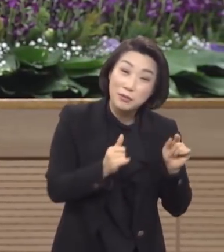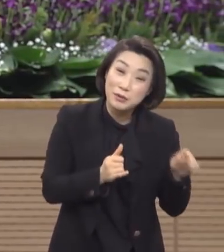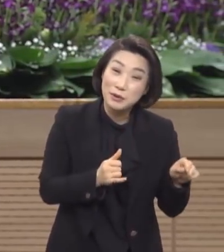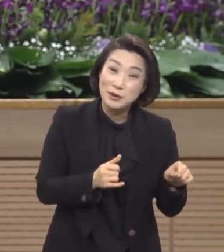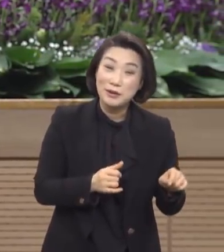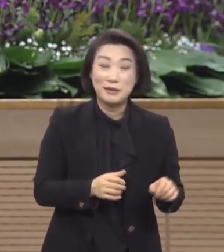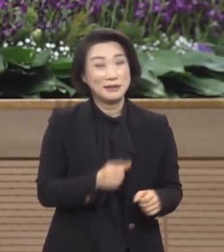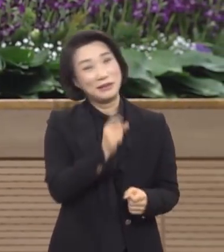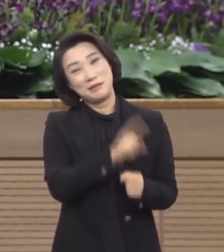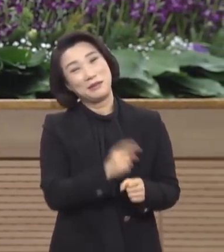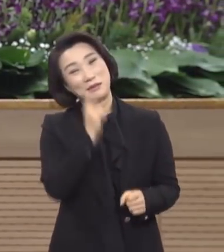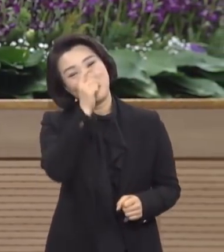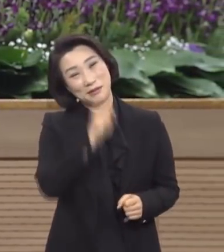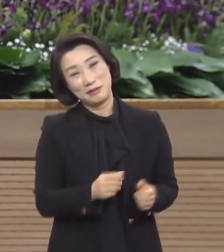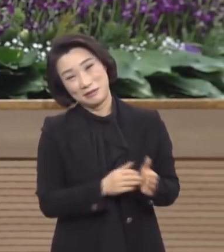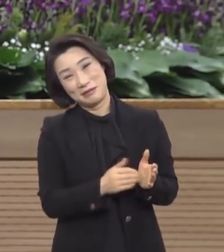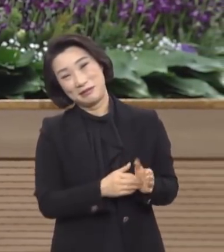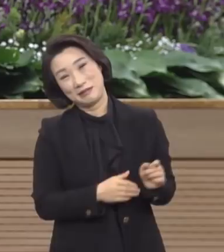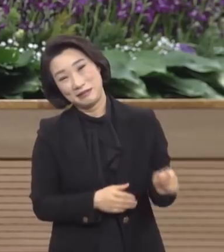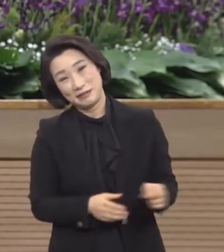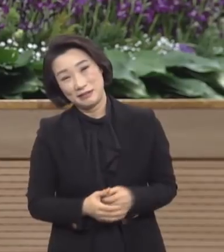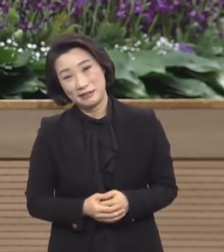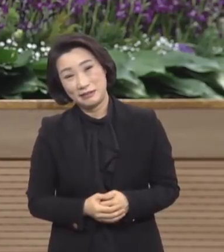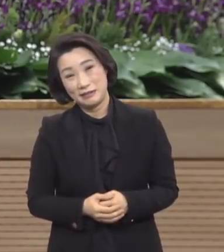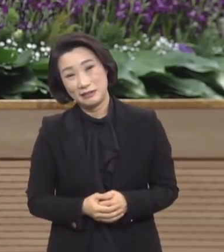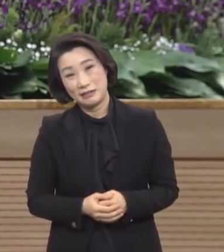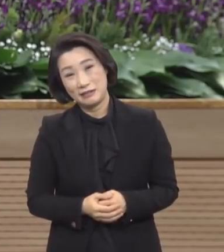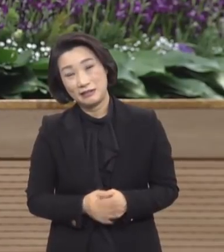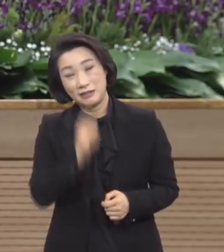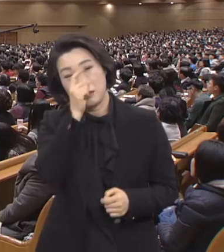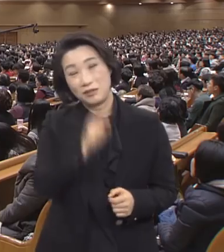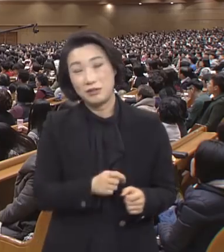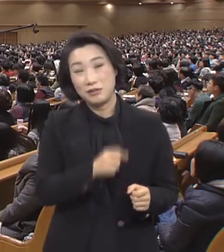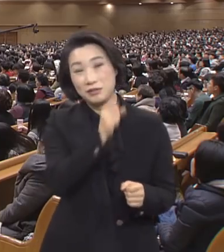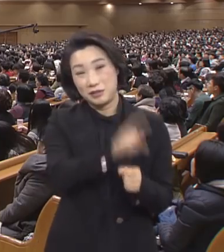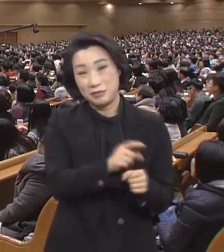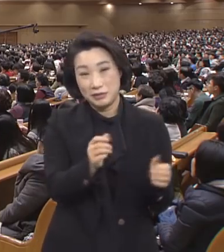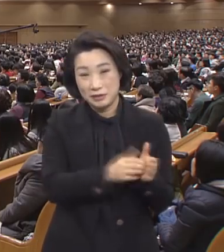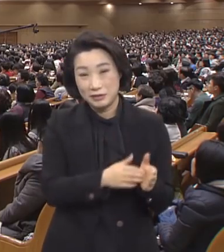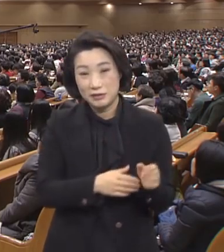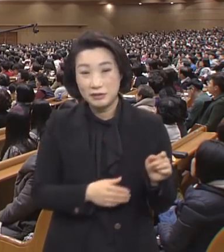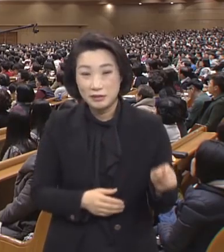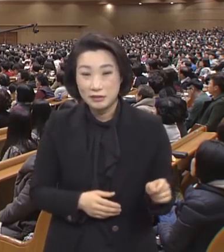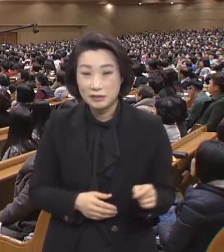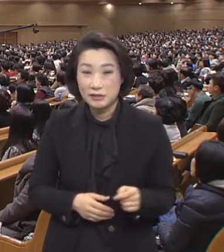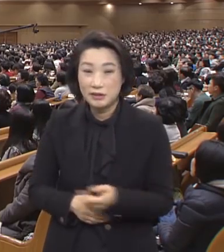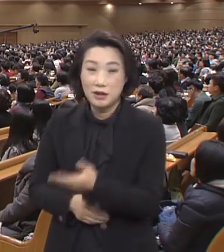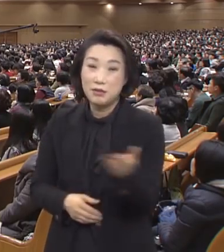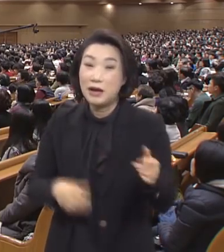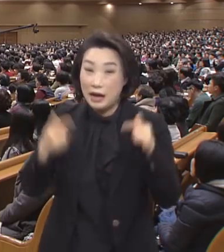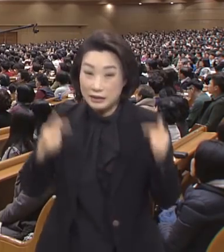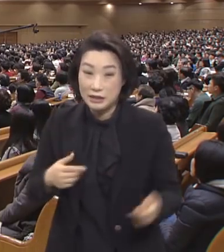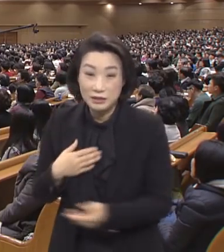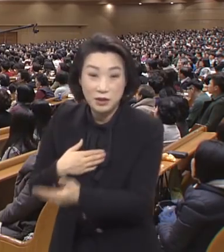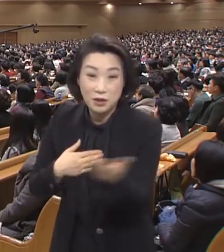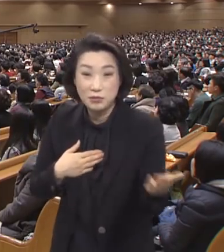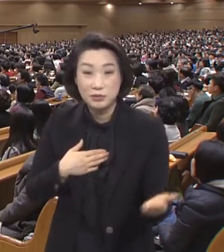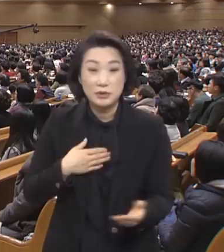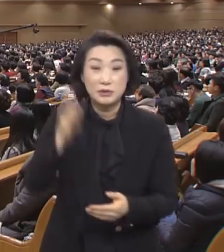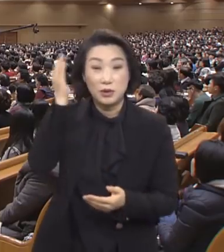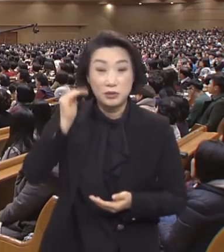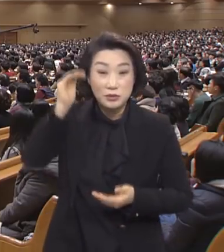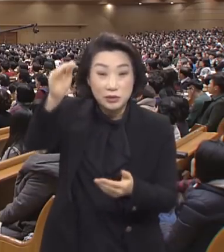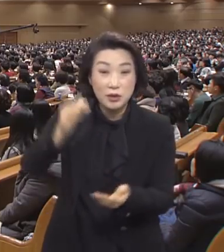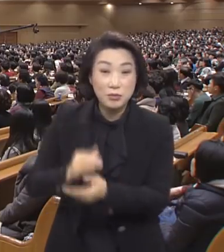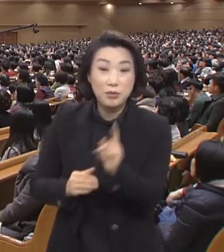뭐 이미 더러워진 거 아니야? 이미 더러워진 거. 항상 여러분에게